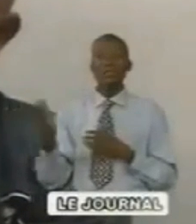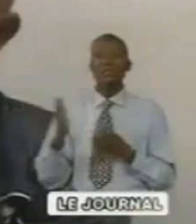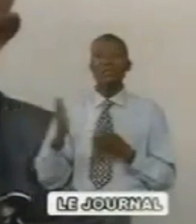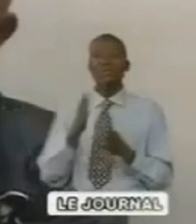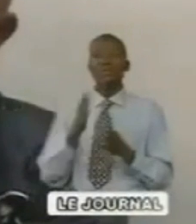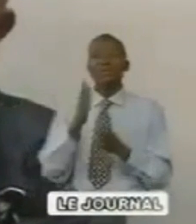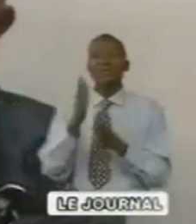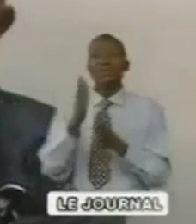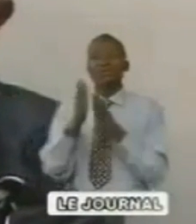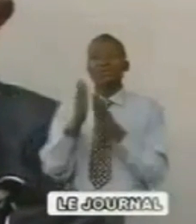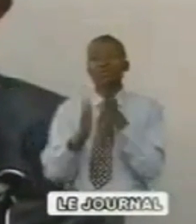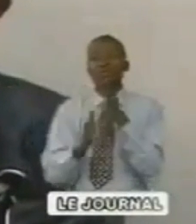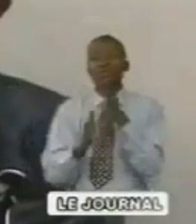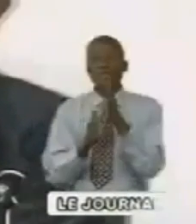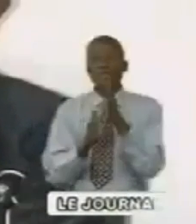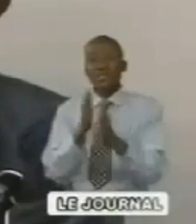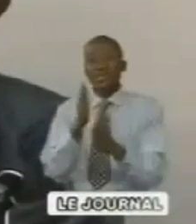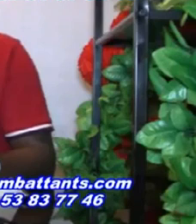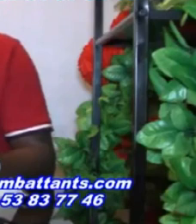Pasteur Denis Lessy.